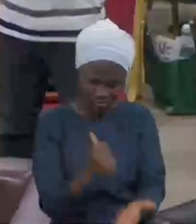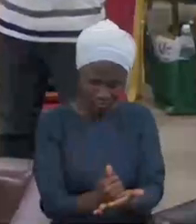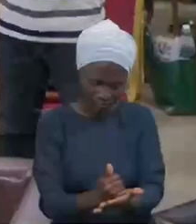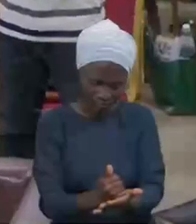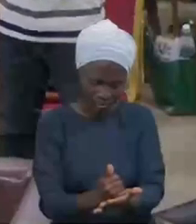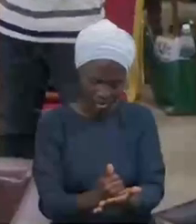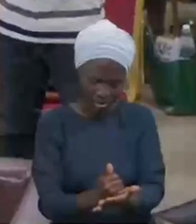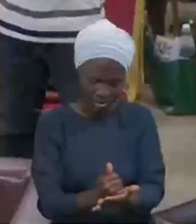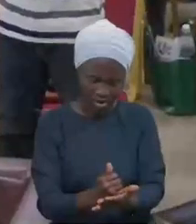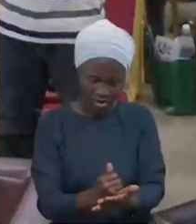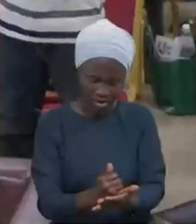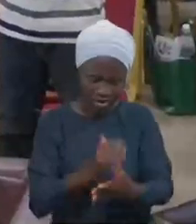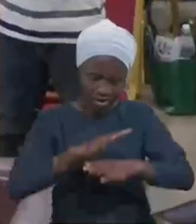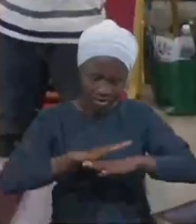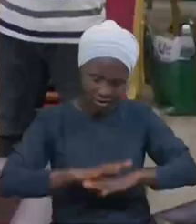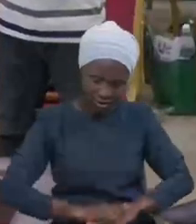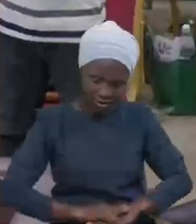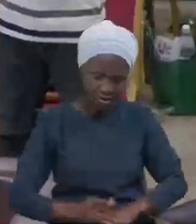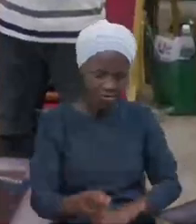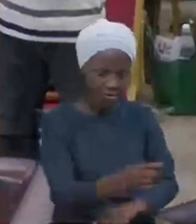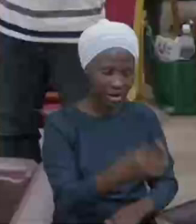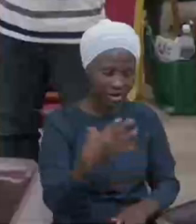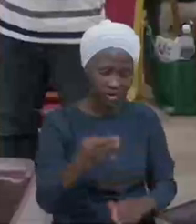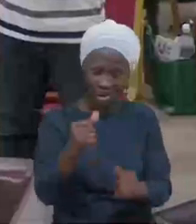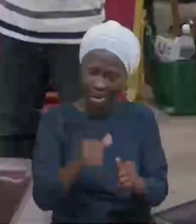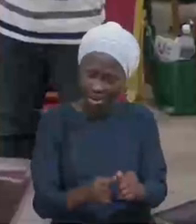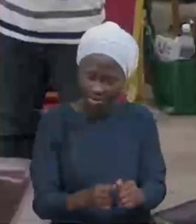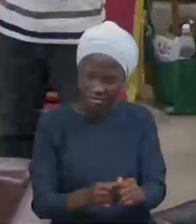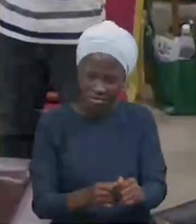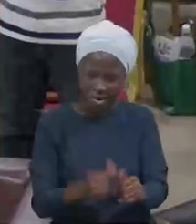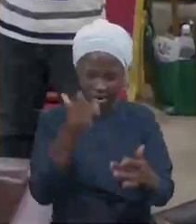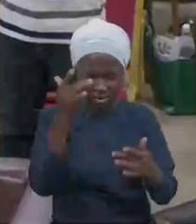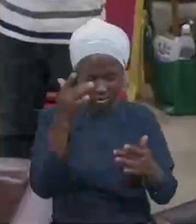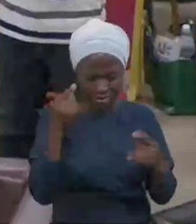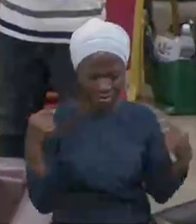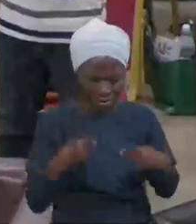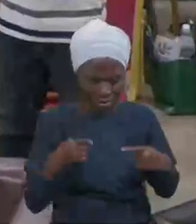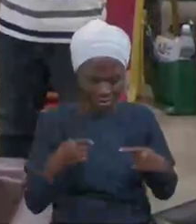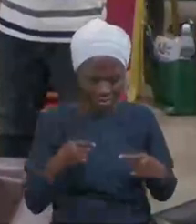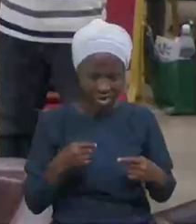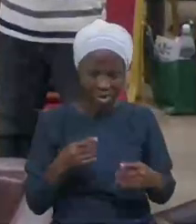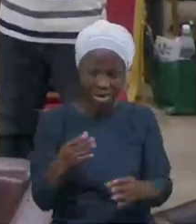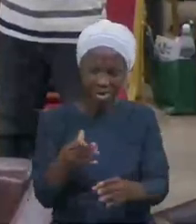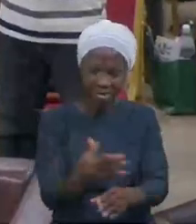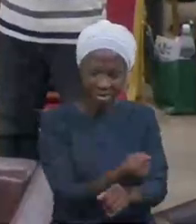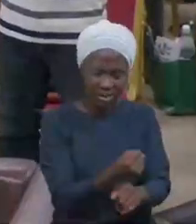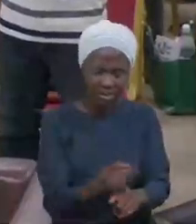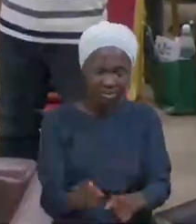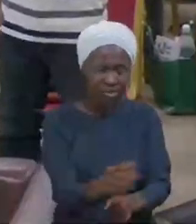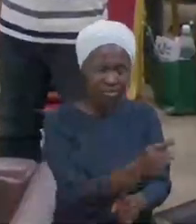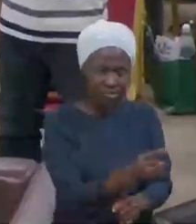Libère-les, soulage-les de toute douleur. Ôte ces maladies incurables de leur